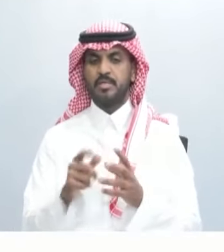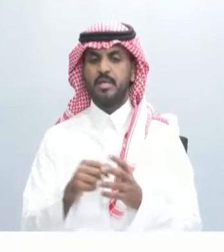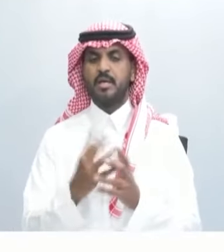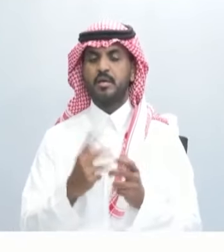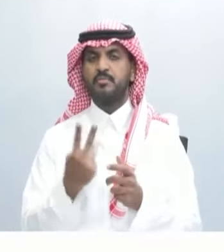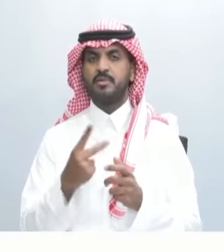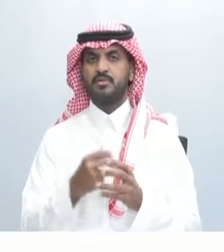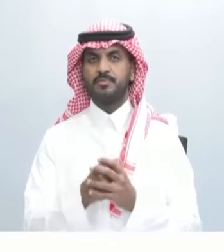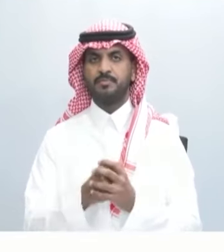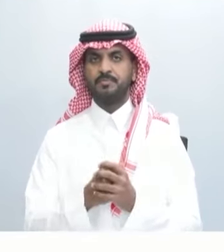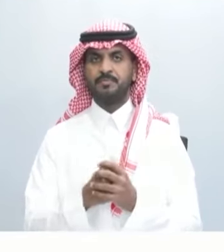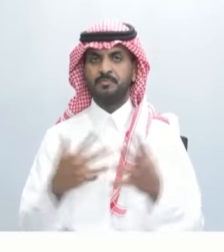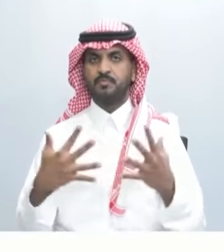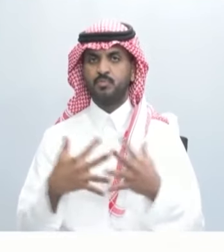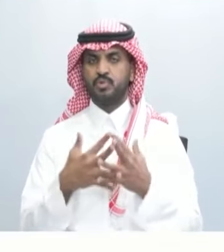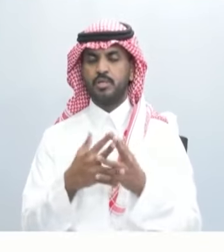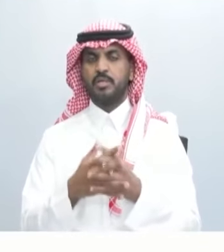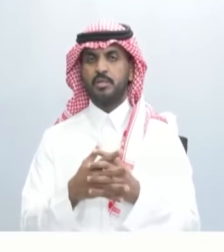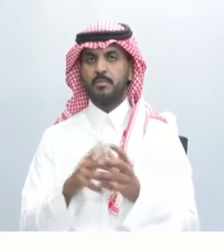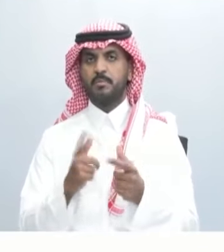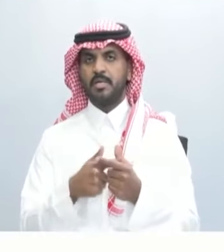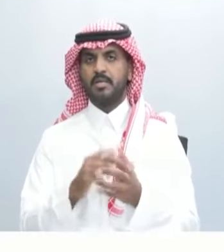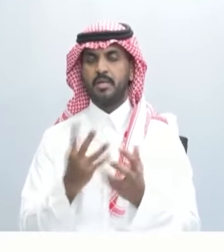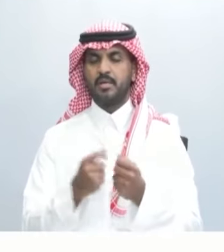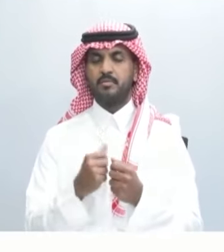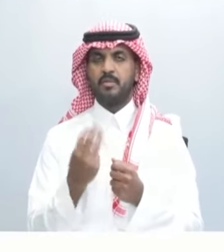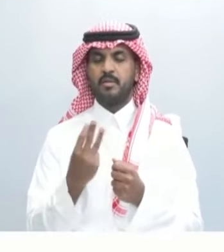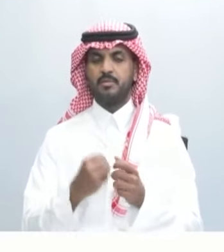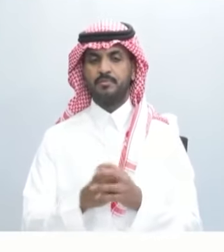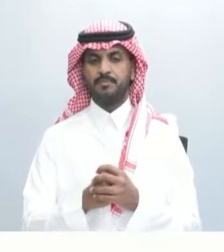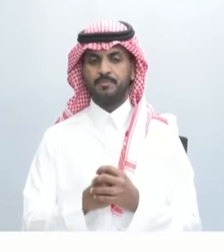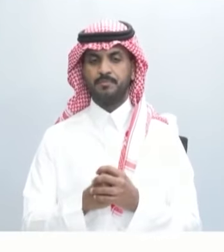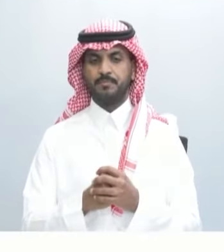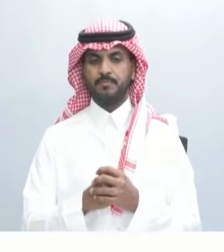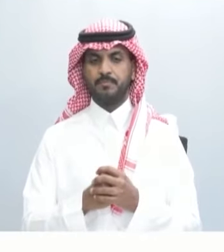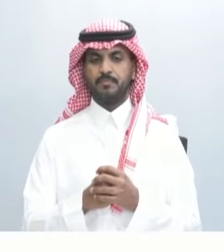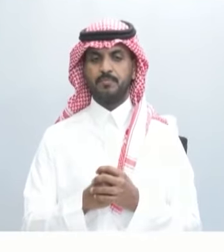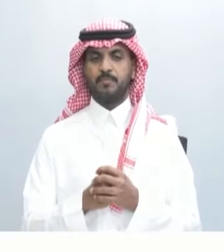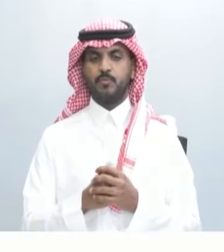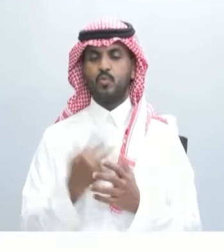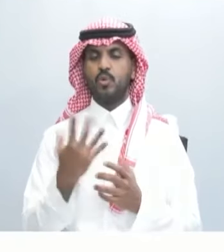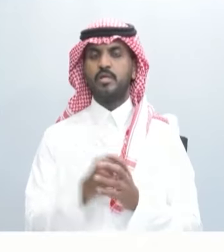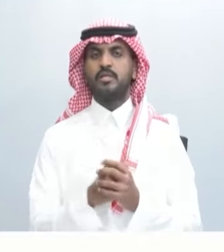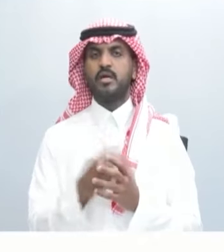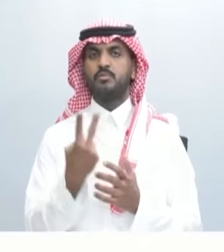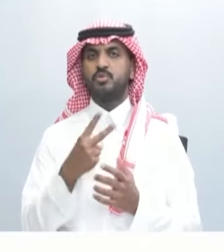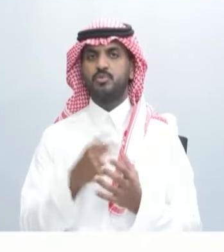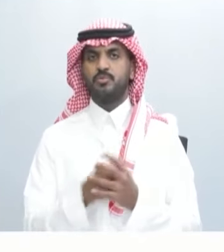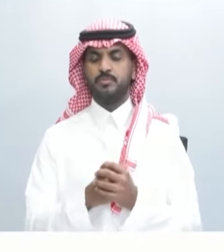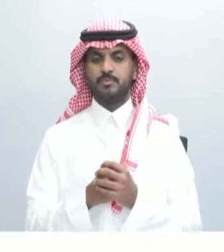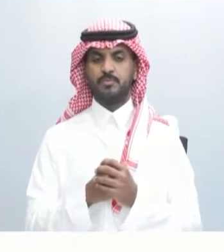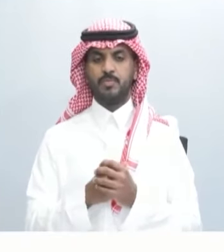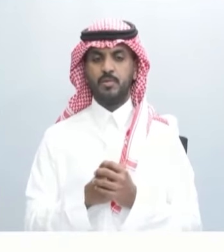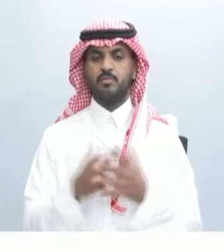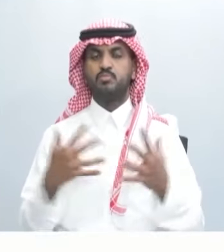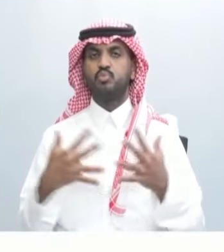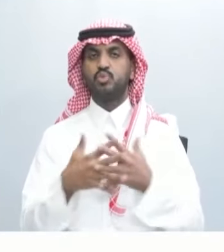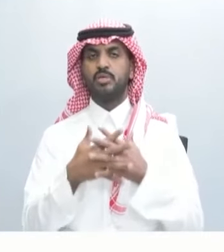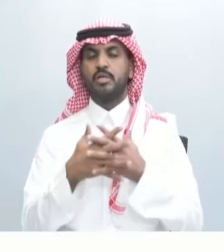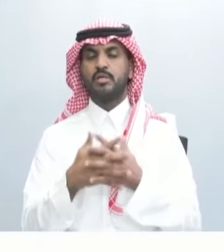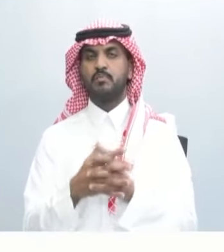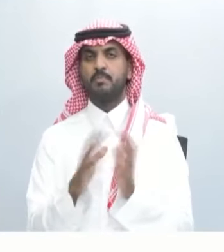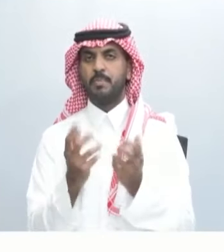12 مشترك بين الاعداد الثلاثه وكذلك العدد 24 مشترك